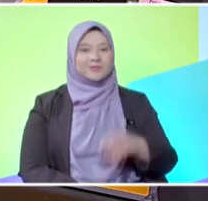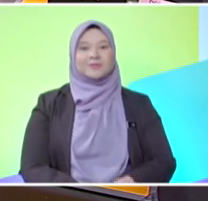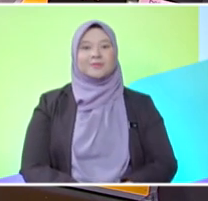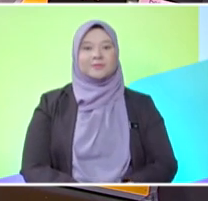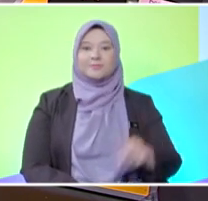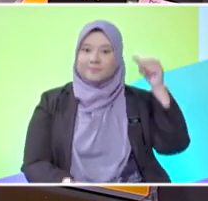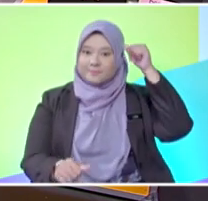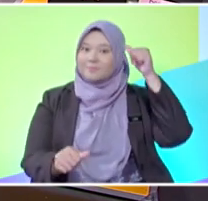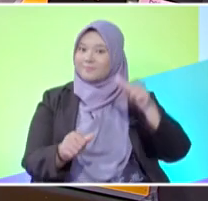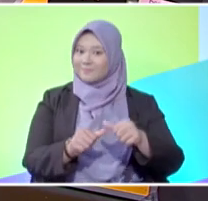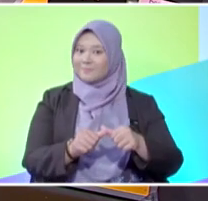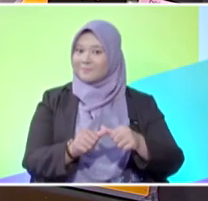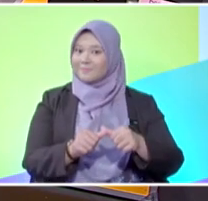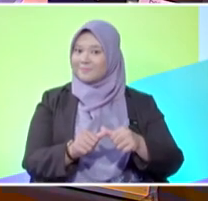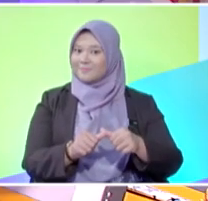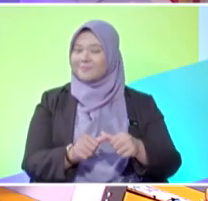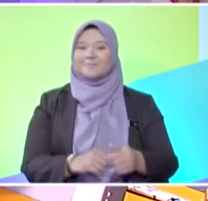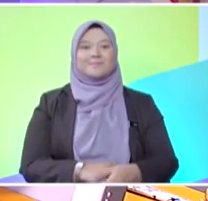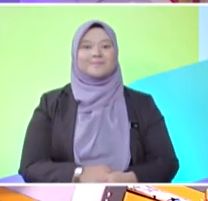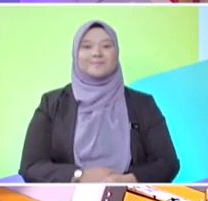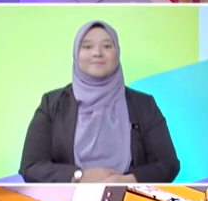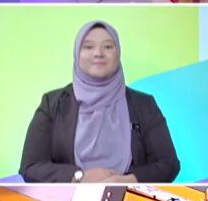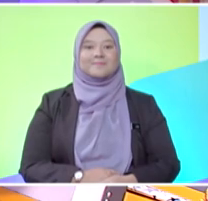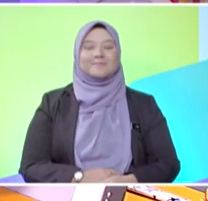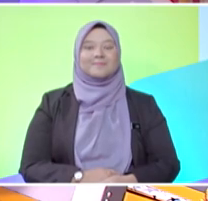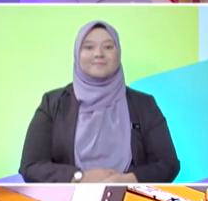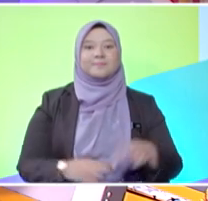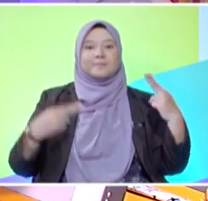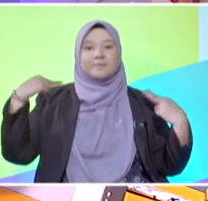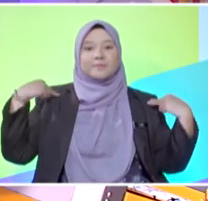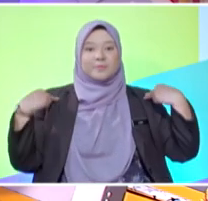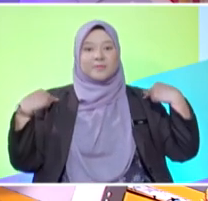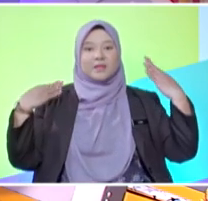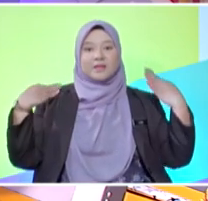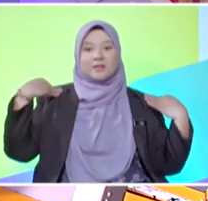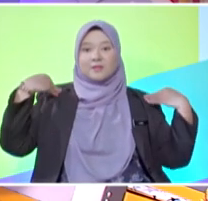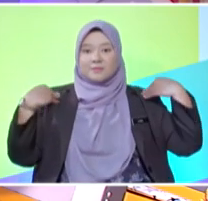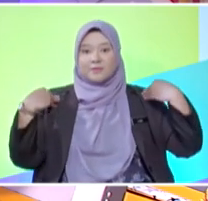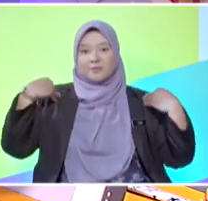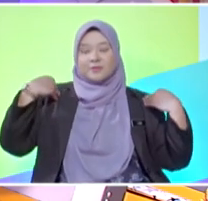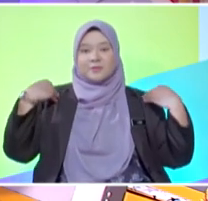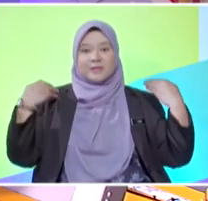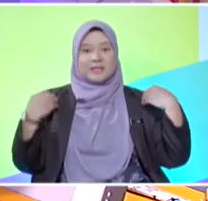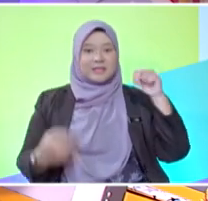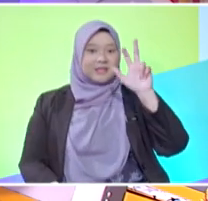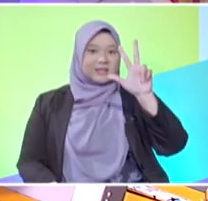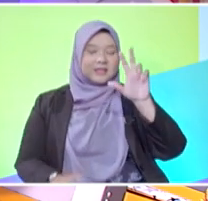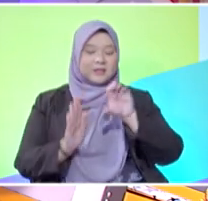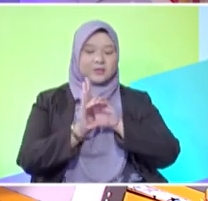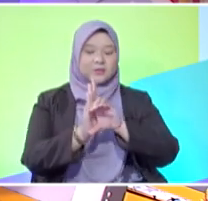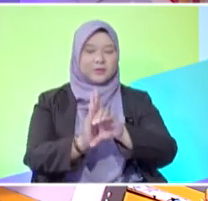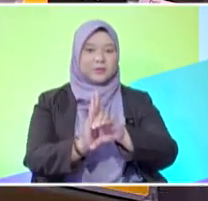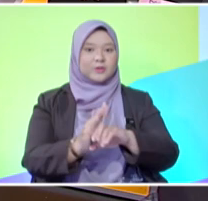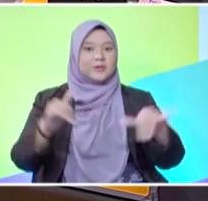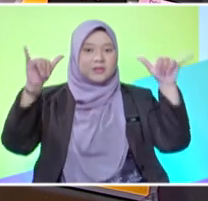jenis hewan yang makan tumbuh-tumbuhan seperti yang Azha sebut tadi yang pertama lembu yang kedua